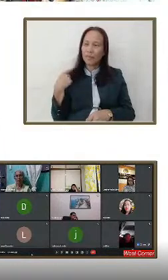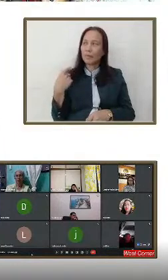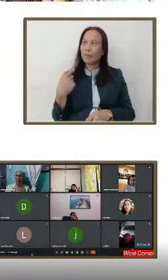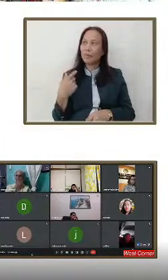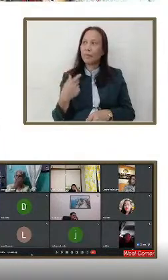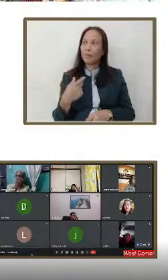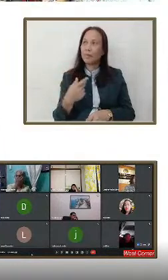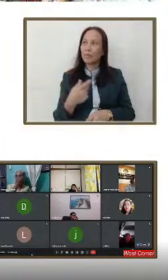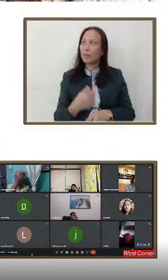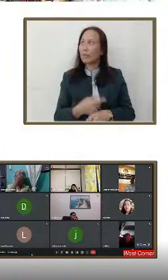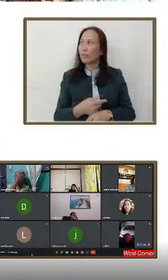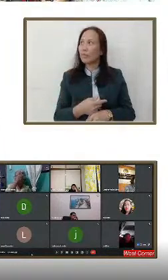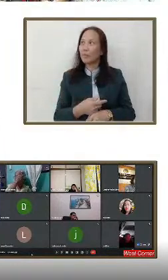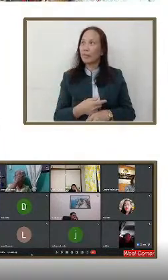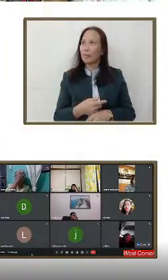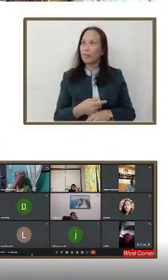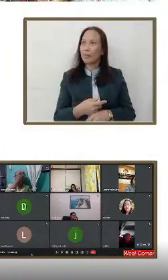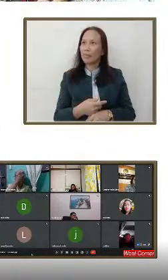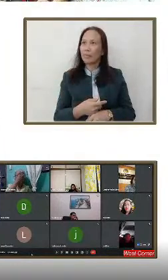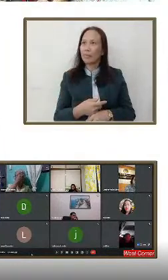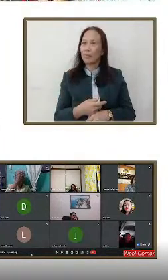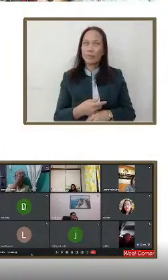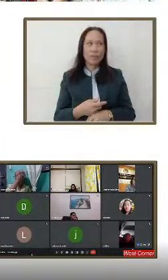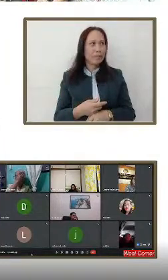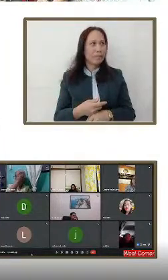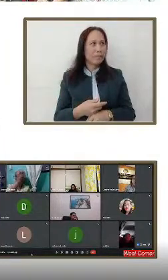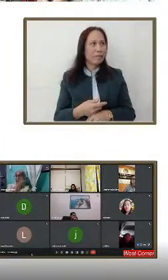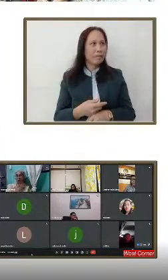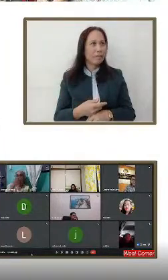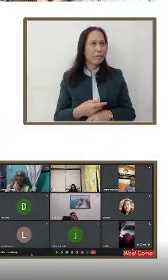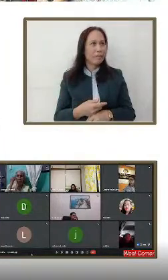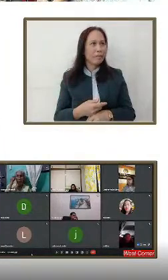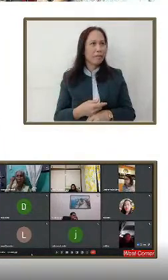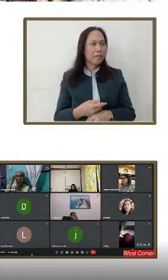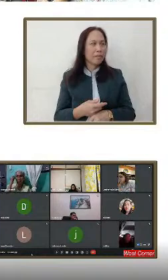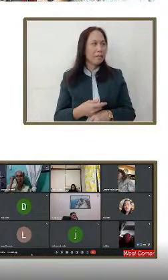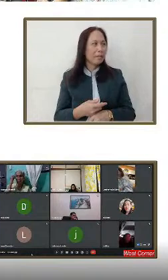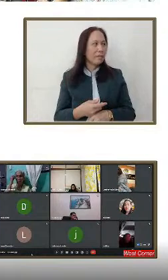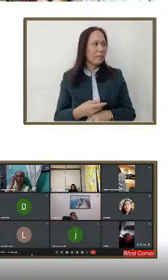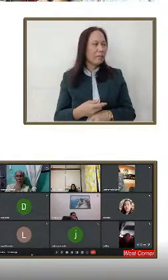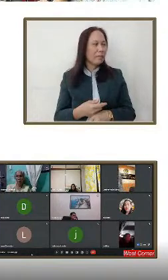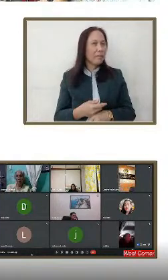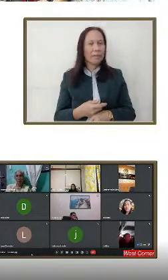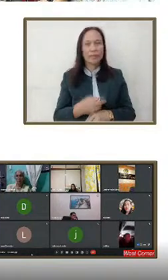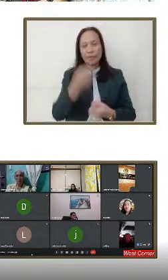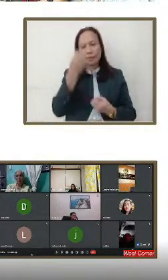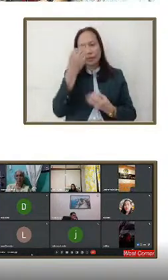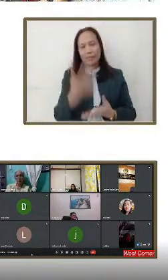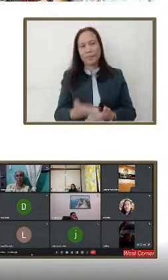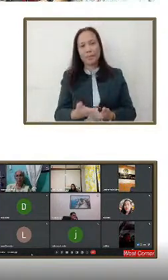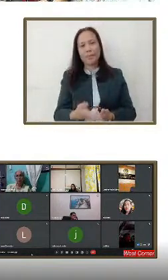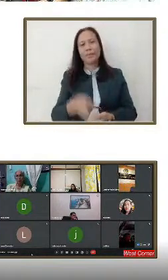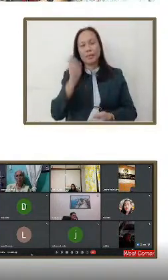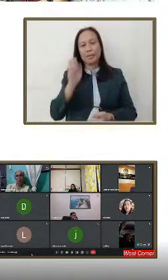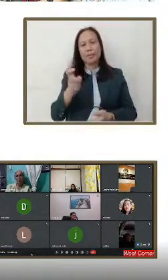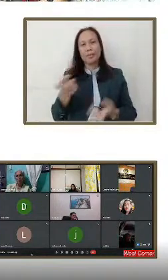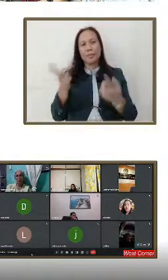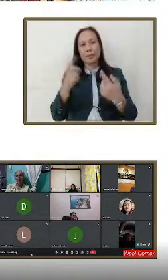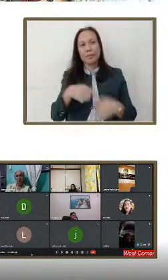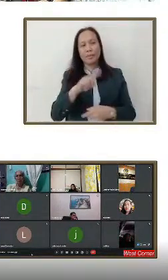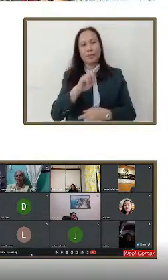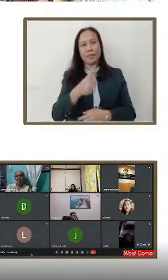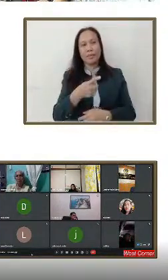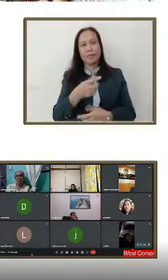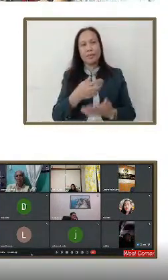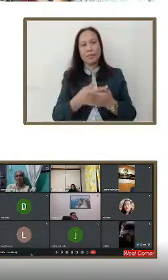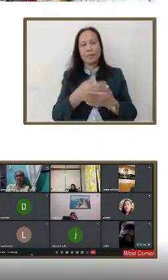any operation without any information. You see, information must come first before